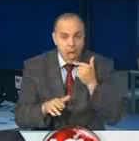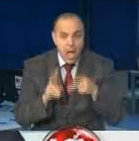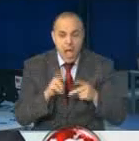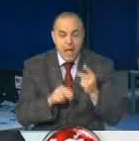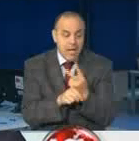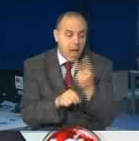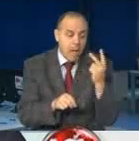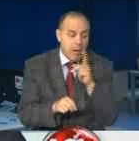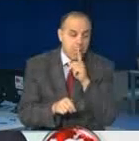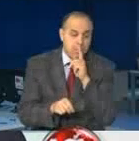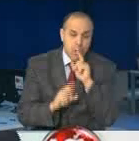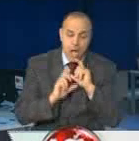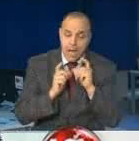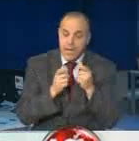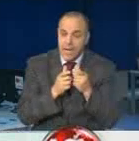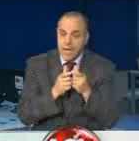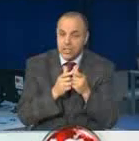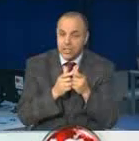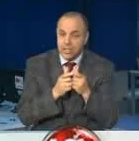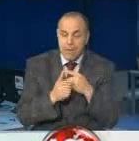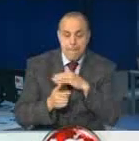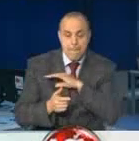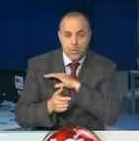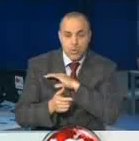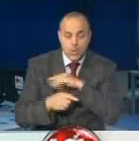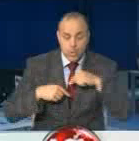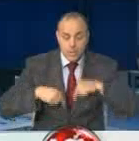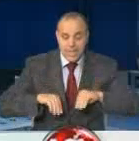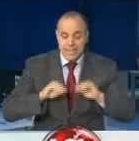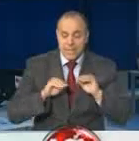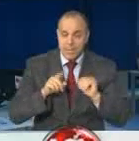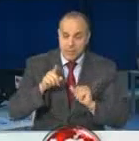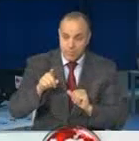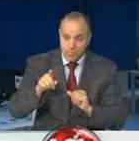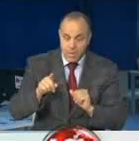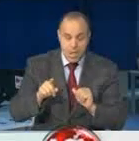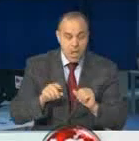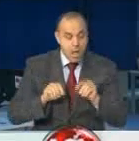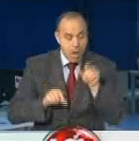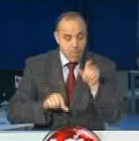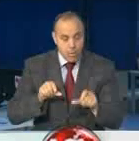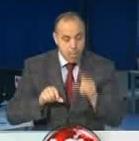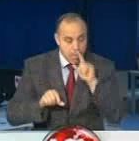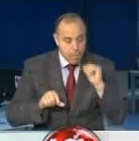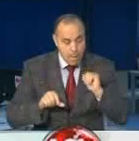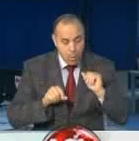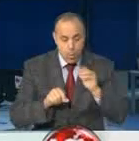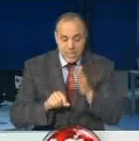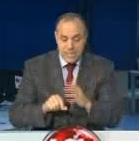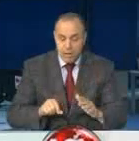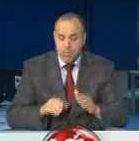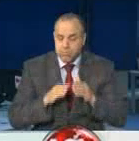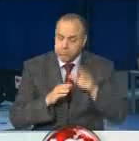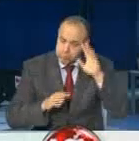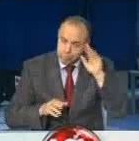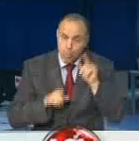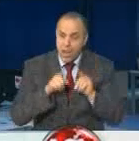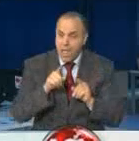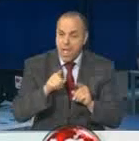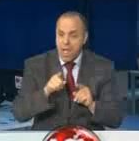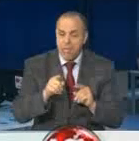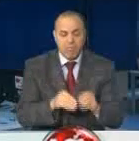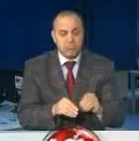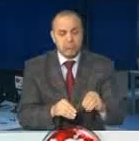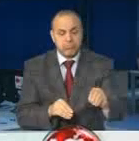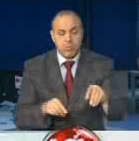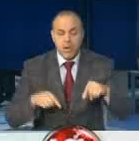من سنتين حسب لجنة مكلفة من وزارة التربية. المربون والأولياء والتلاميذ نددوا بما اعتبروه